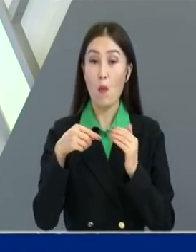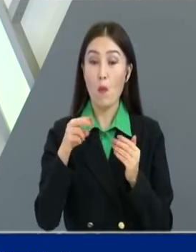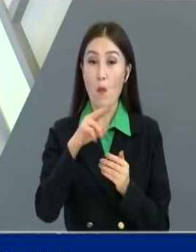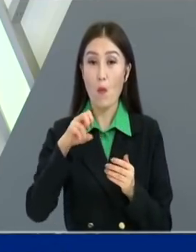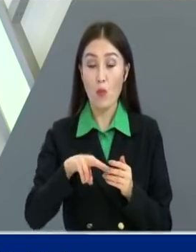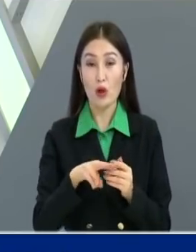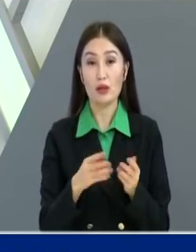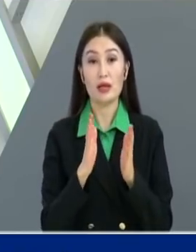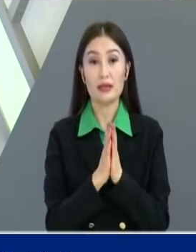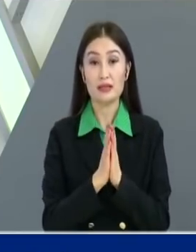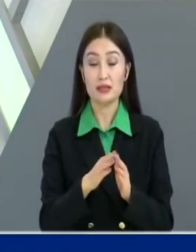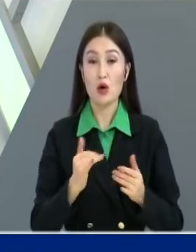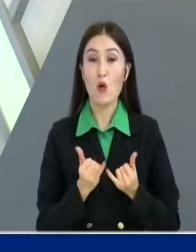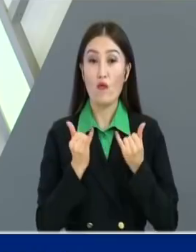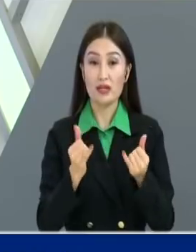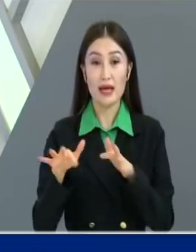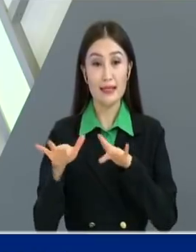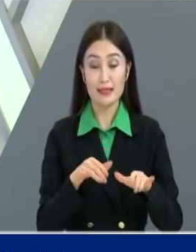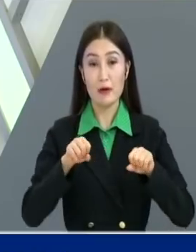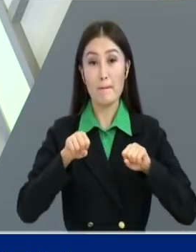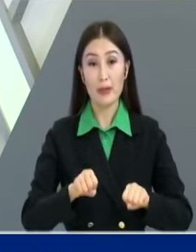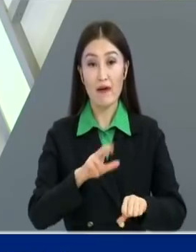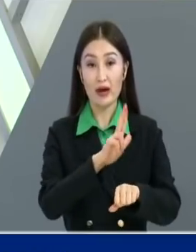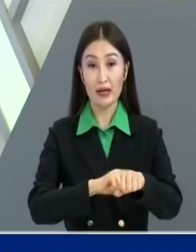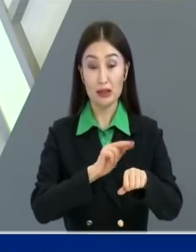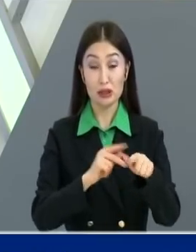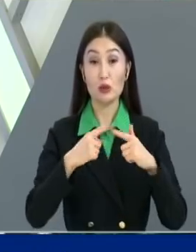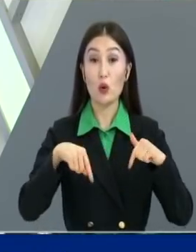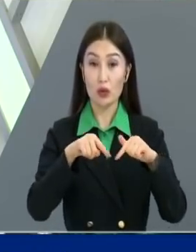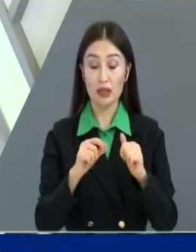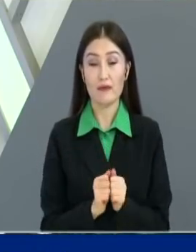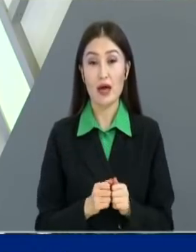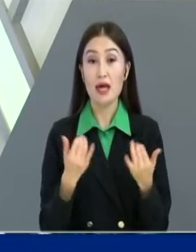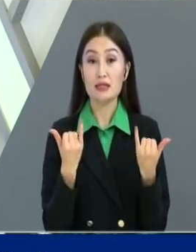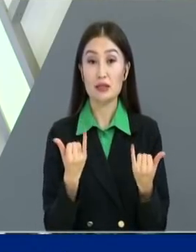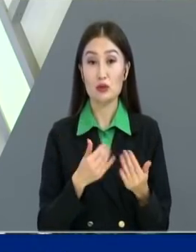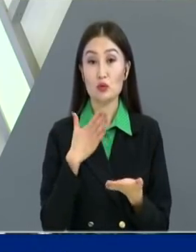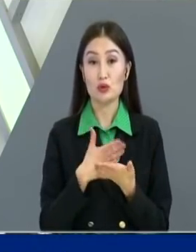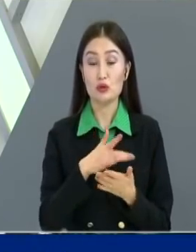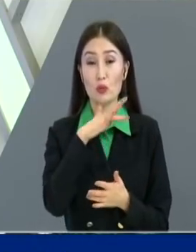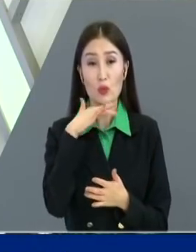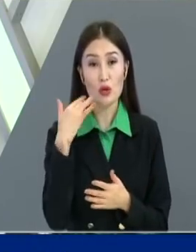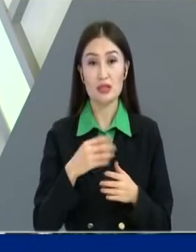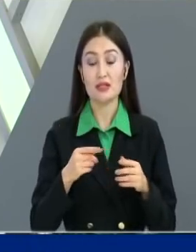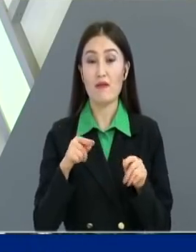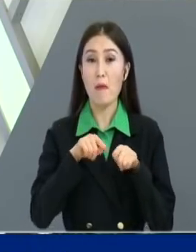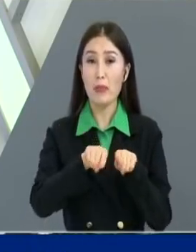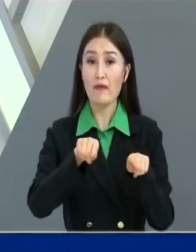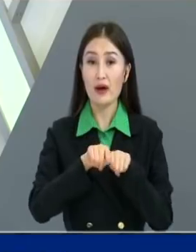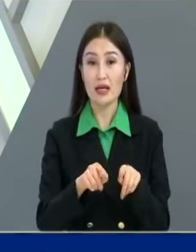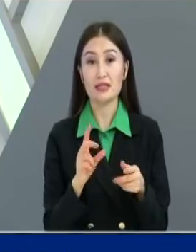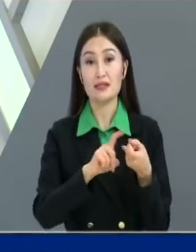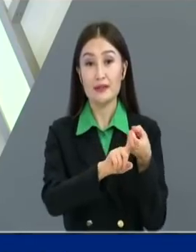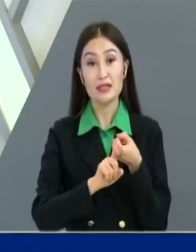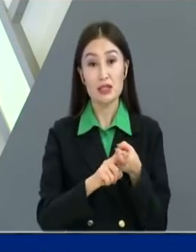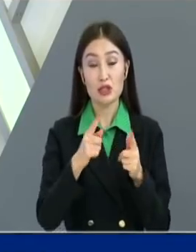на провокации и уважать действия правоохранительных органов. В настоящее время существует множество провокаций, в связи с чем